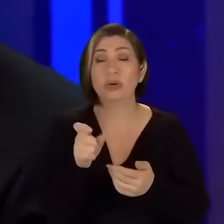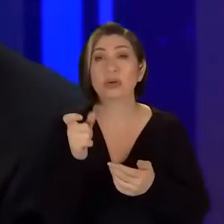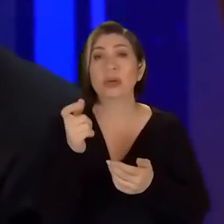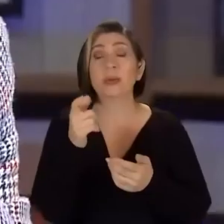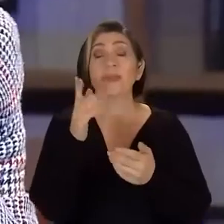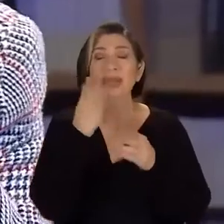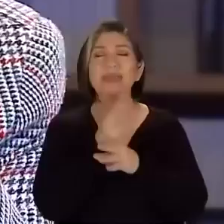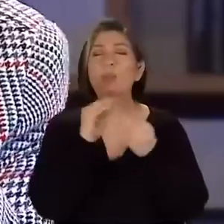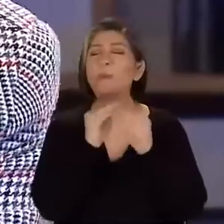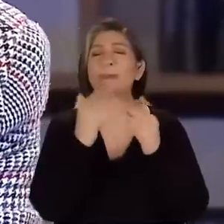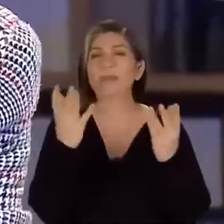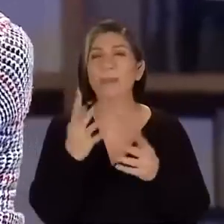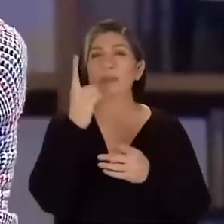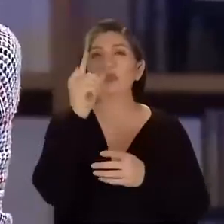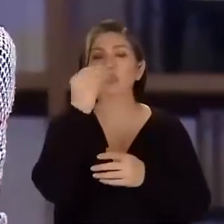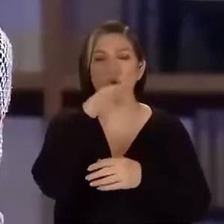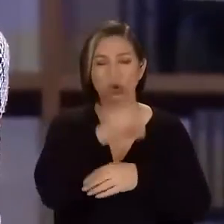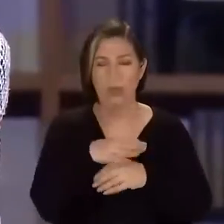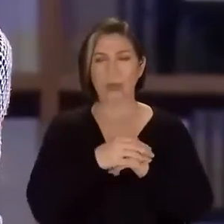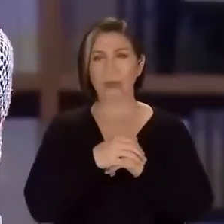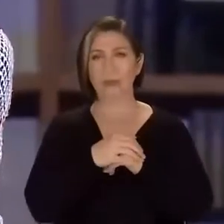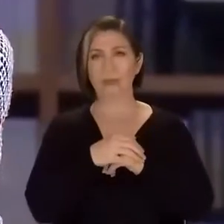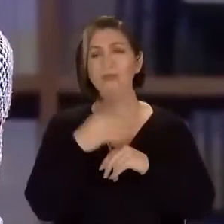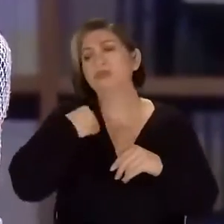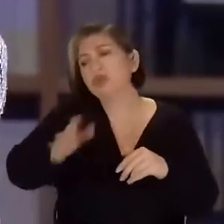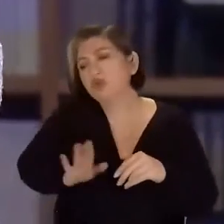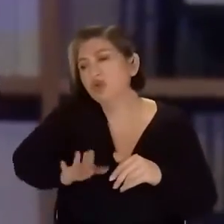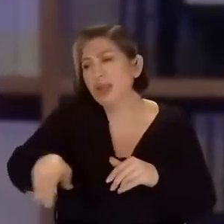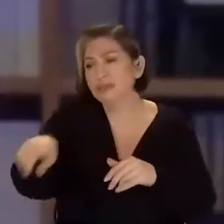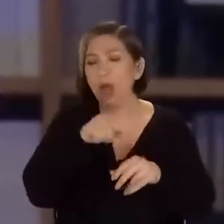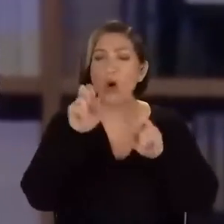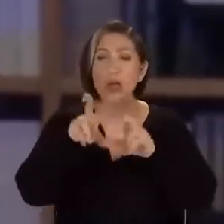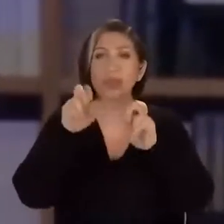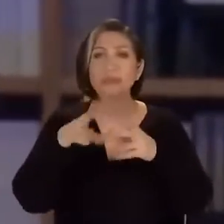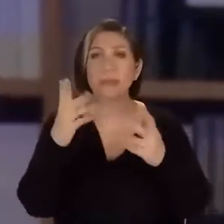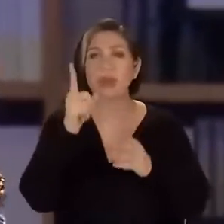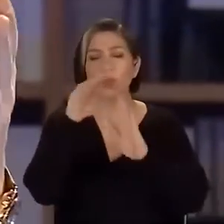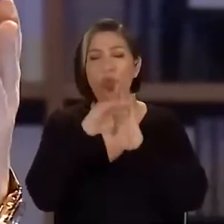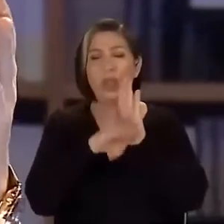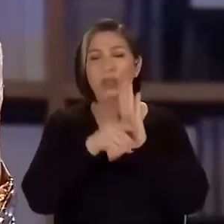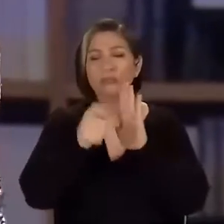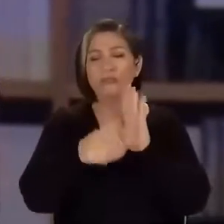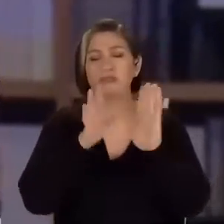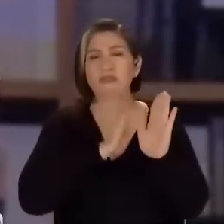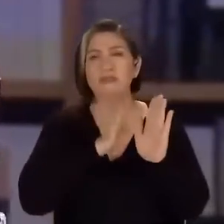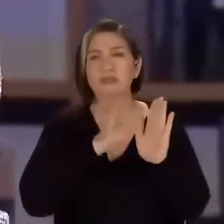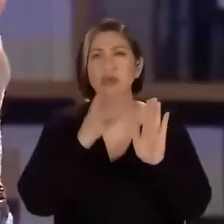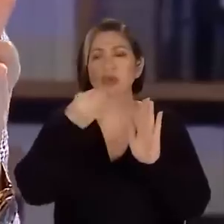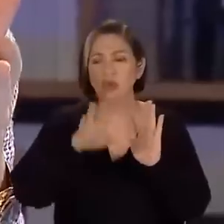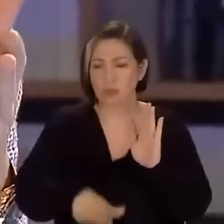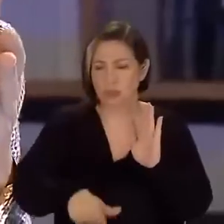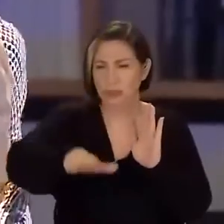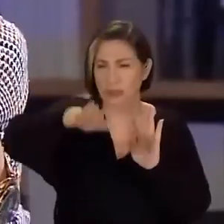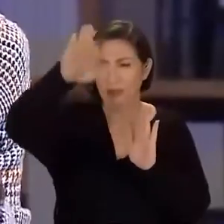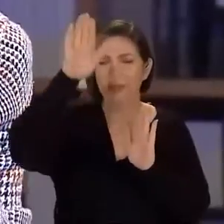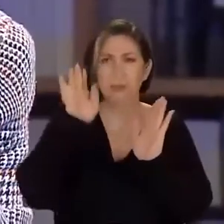Aslında mesele şu. Yani bir çocuğa, çocuklarımıza öğrettiğimiz şey ne? Bir kurallar manzumesi öğretiyoruz çocukluktan